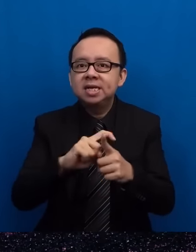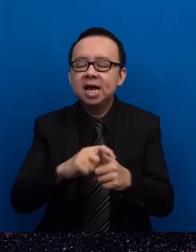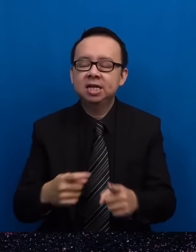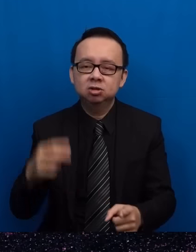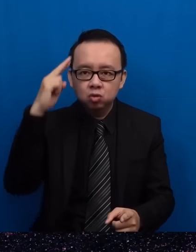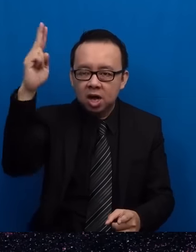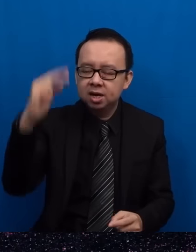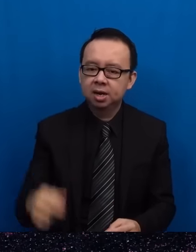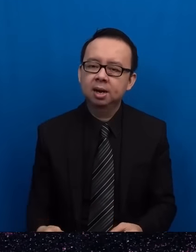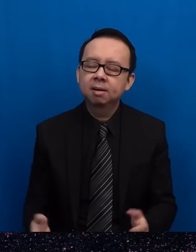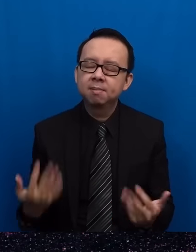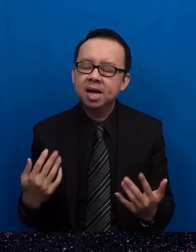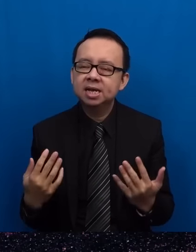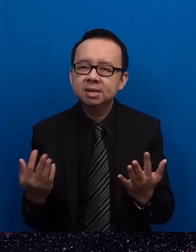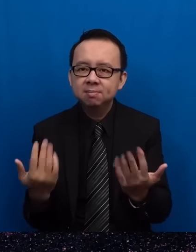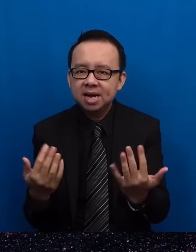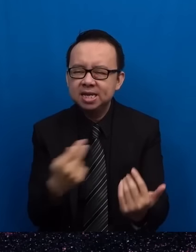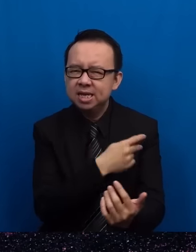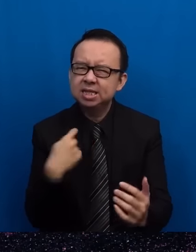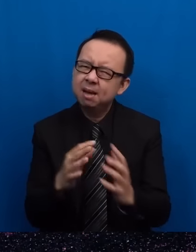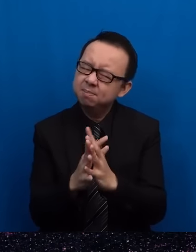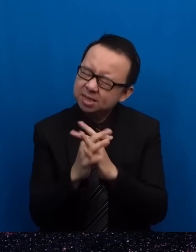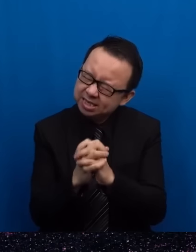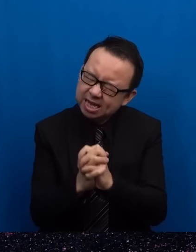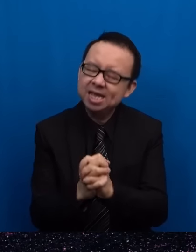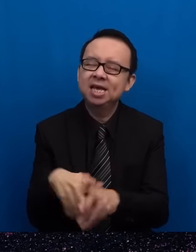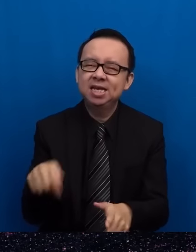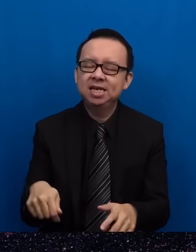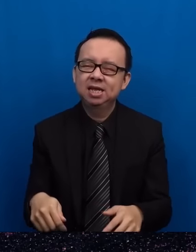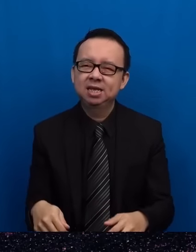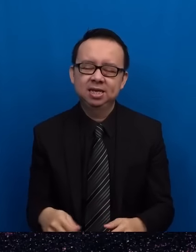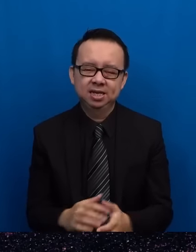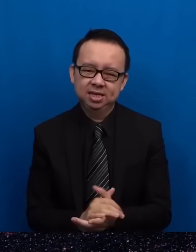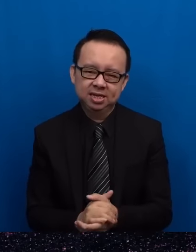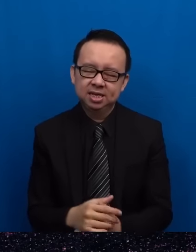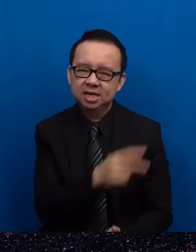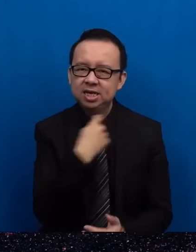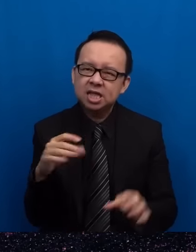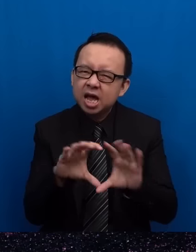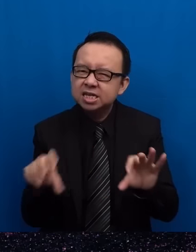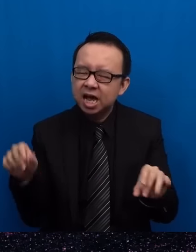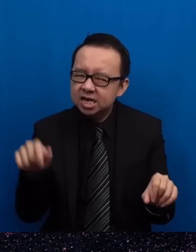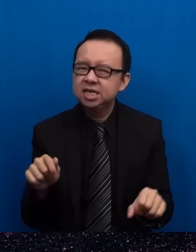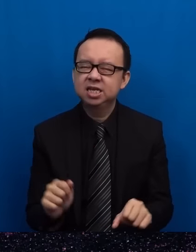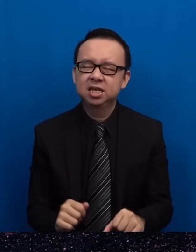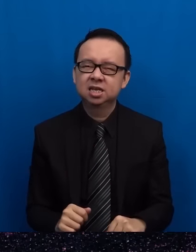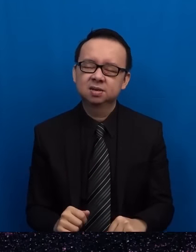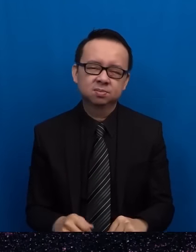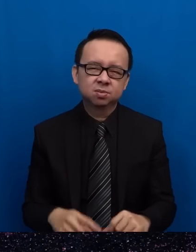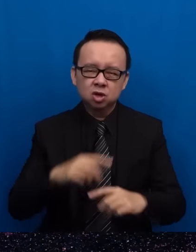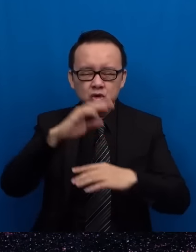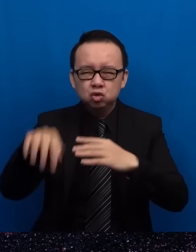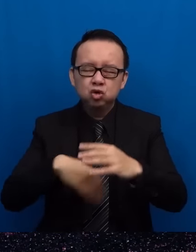harus percayain. Ya, kita harus percaya, kita harus praktekkan iman. Karena sekarang dunia sedang mengalami banyak tantangan. Ya, banyak